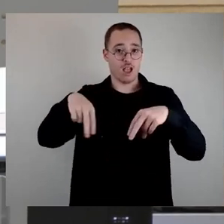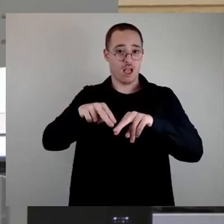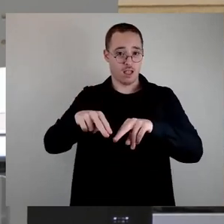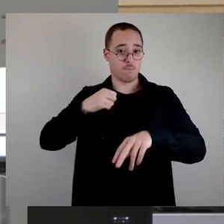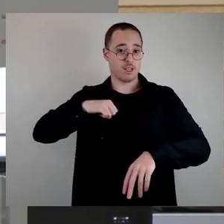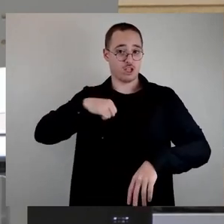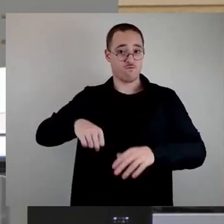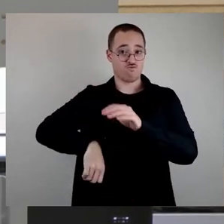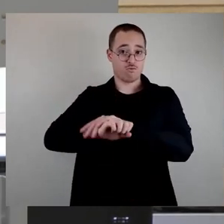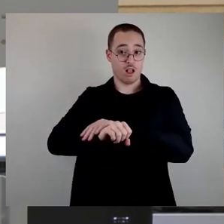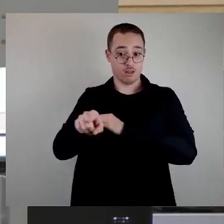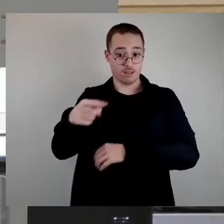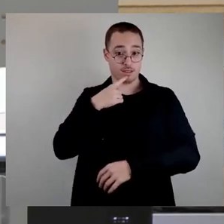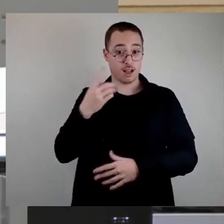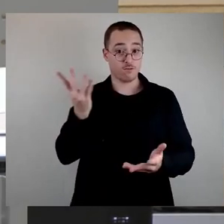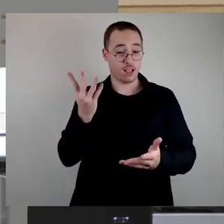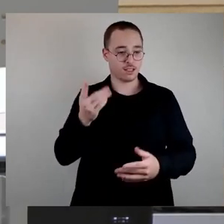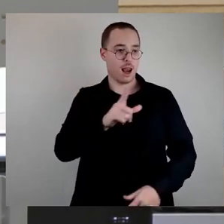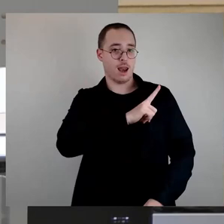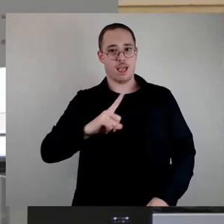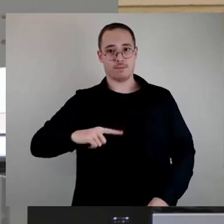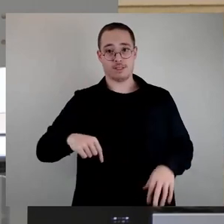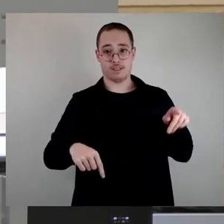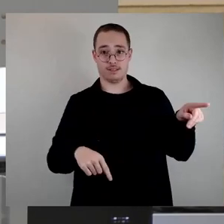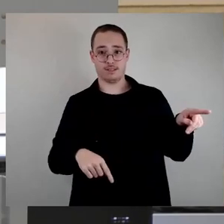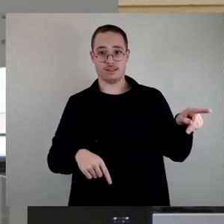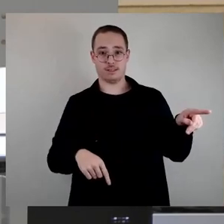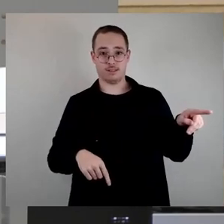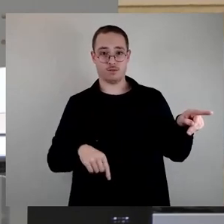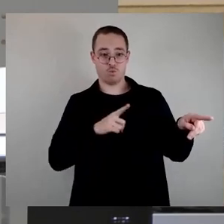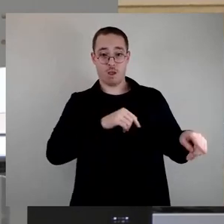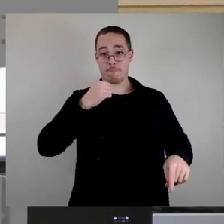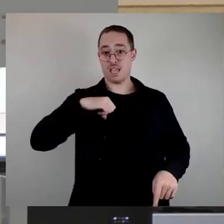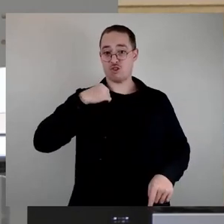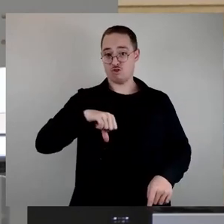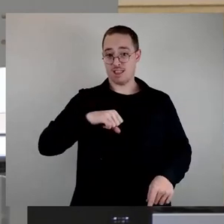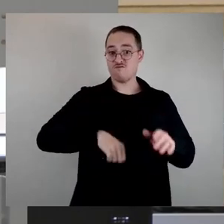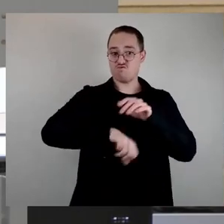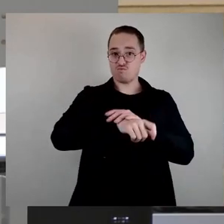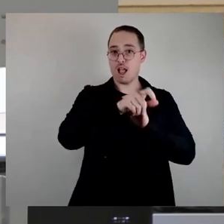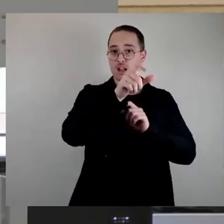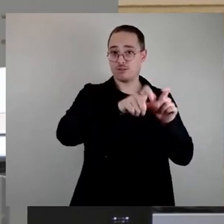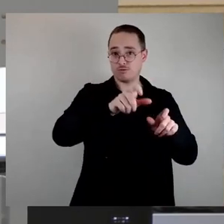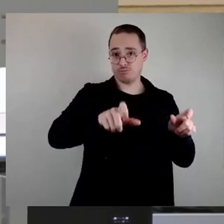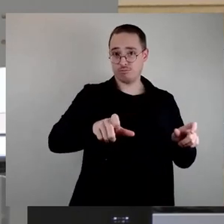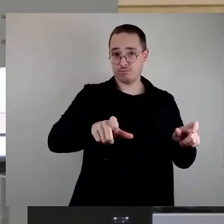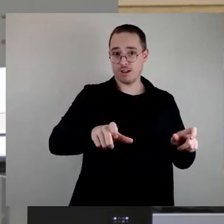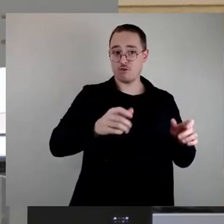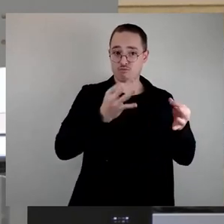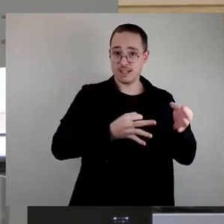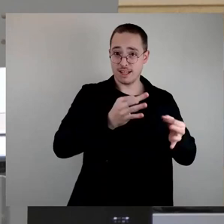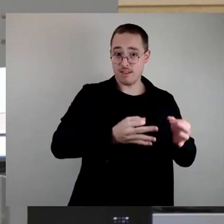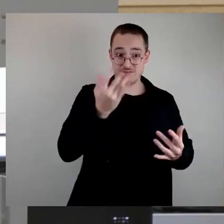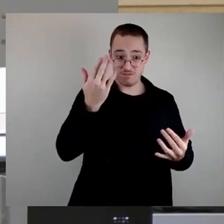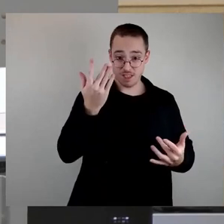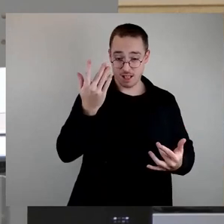Leipzig, ist die Anzahl der Mädchen, die Fußball spielen, deutlich größer als in Dresden. Und